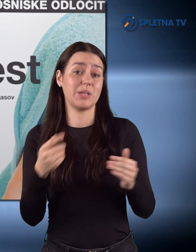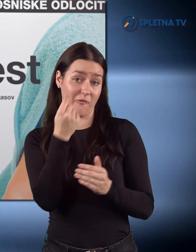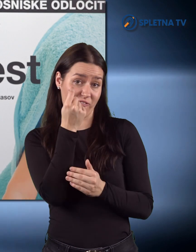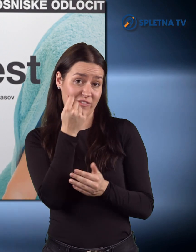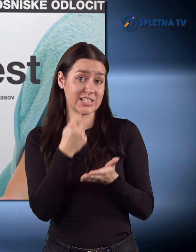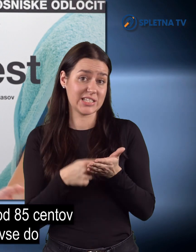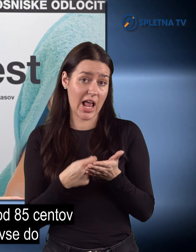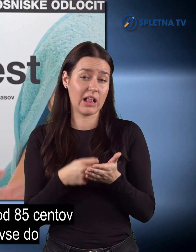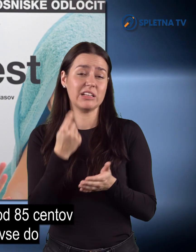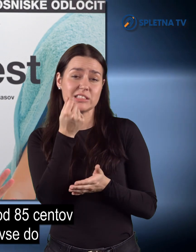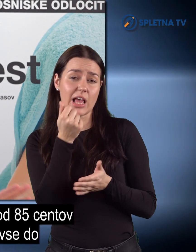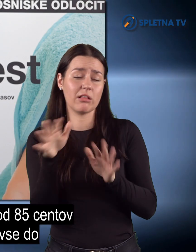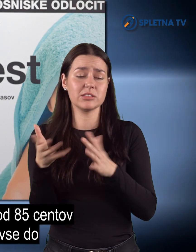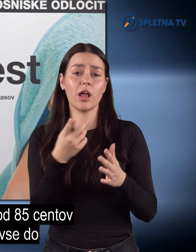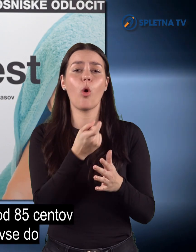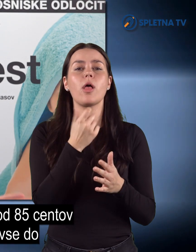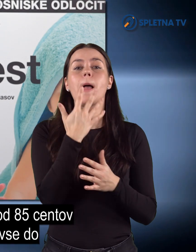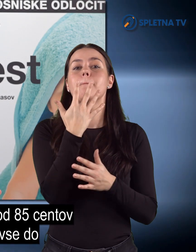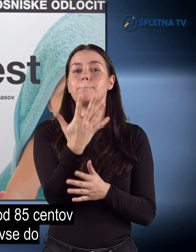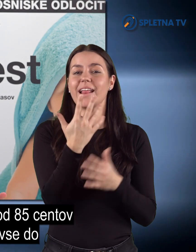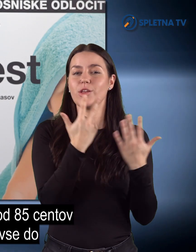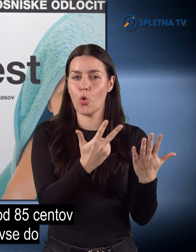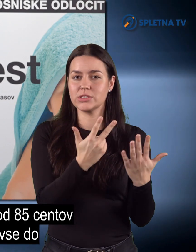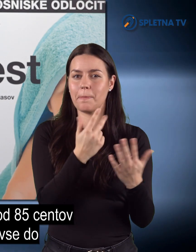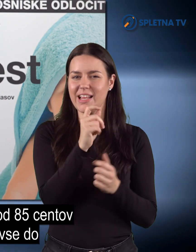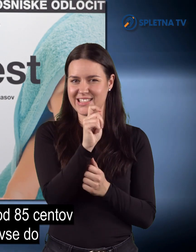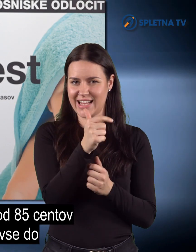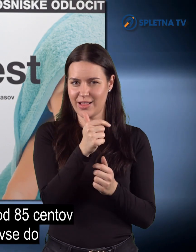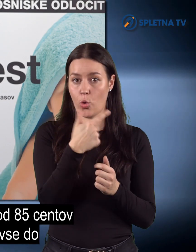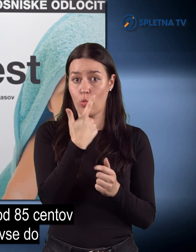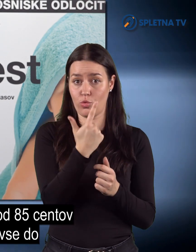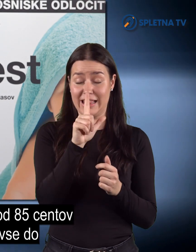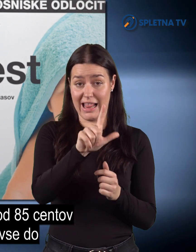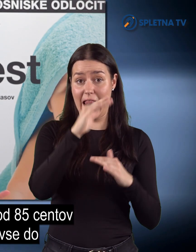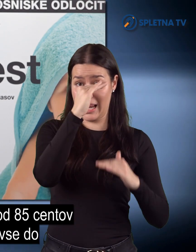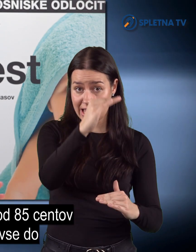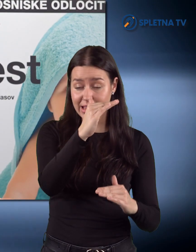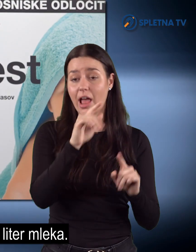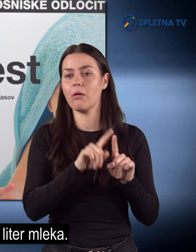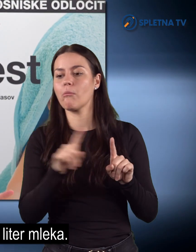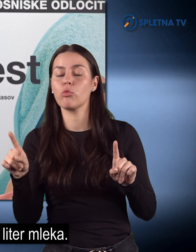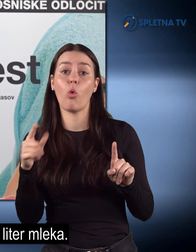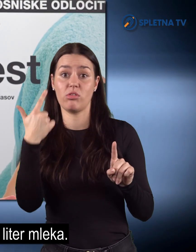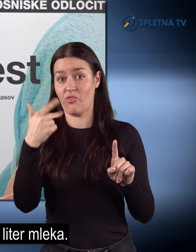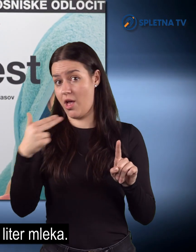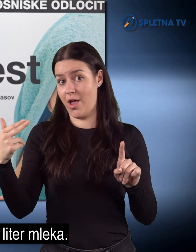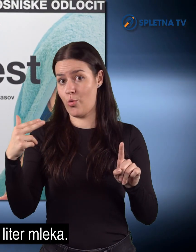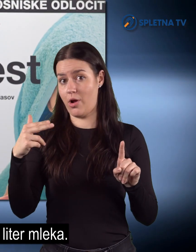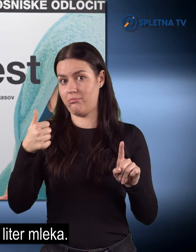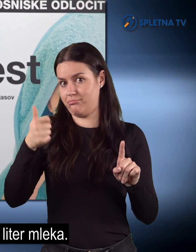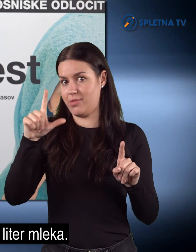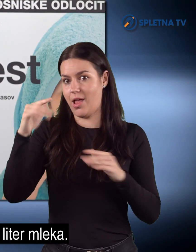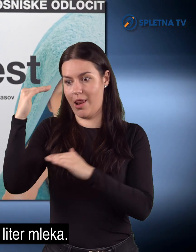ceni. Cene so se gibale tam nekje od 85 centov na liter, pa tja vse do skoraj 2 evra na